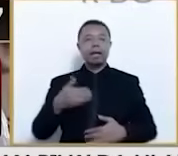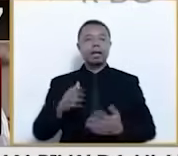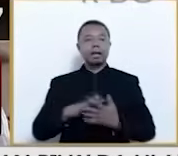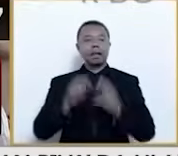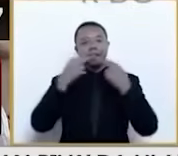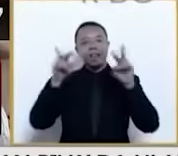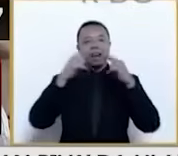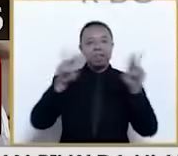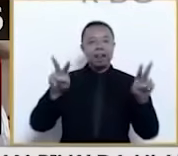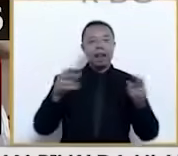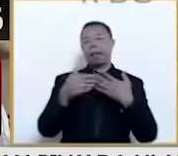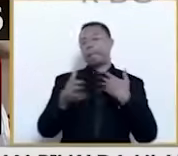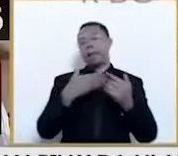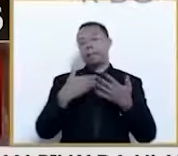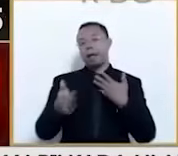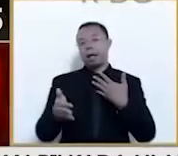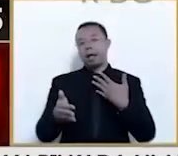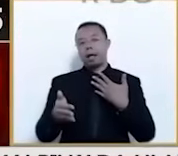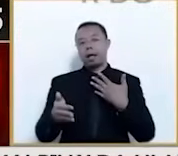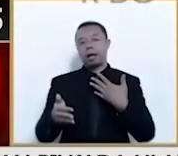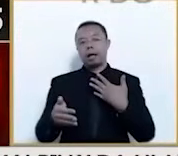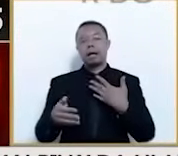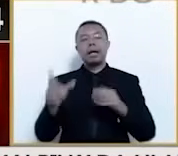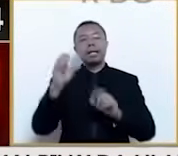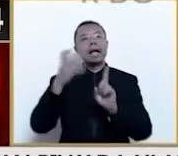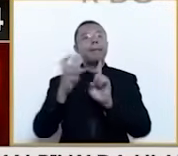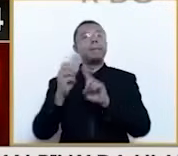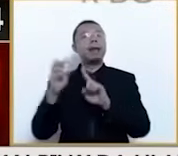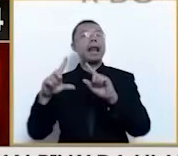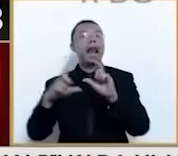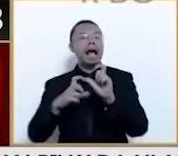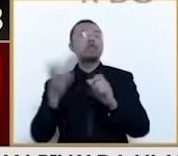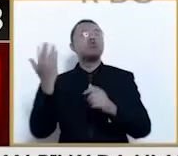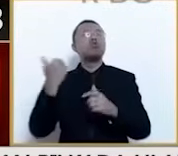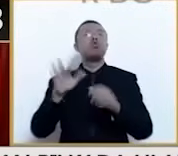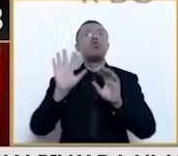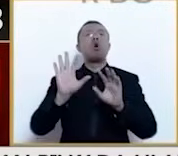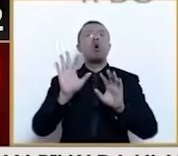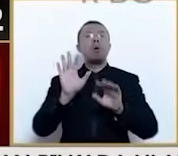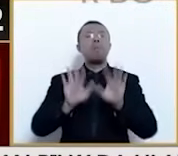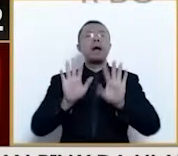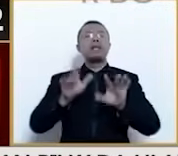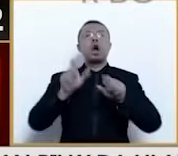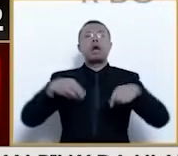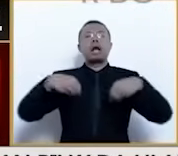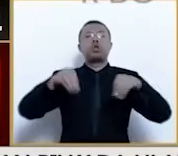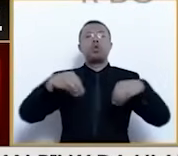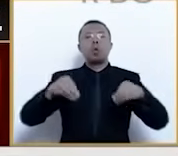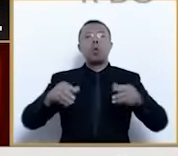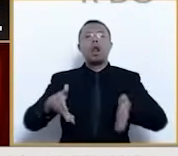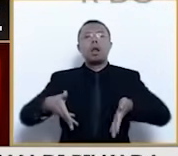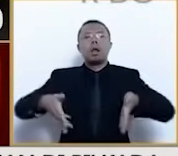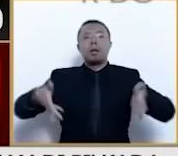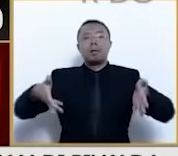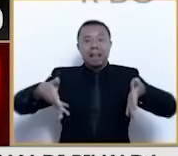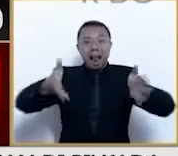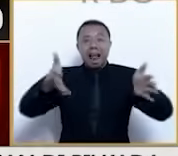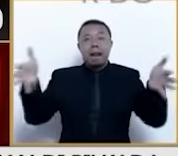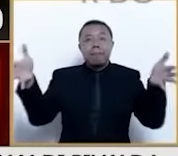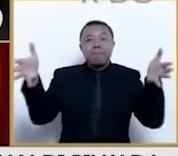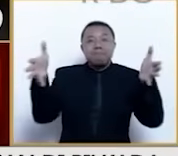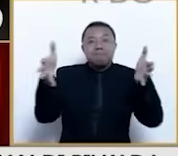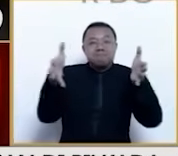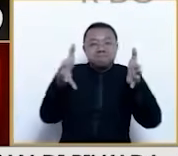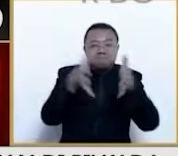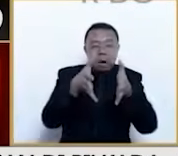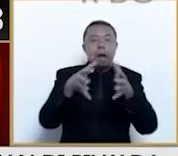di viral-viral enggak masalah. Cihampelas itu dulu PKL-nya merangsek ke jalanan aspal. Ya.